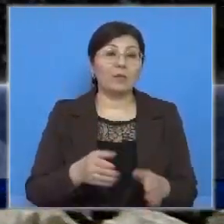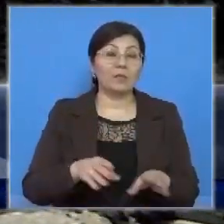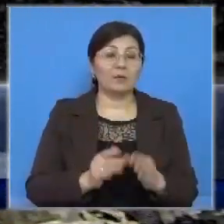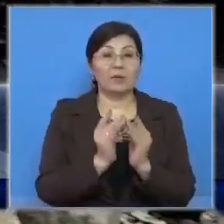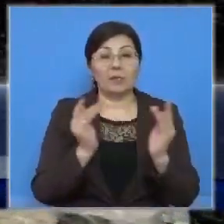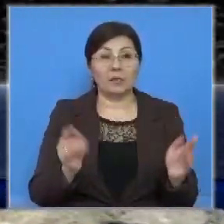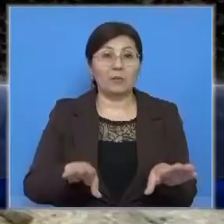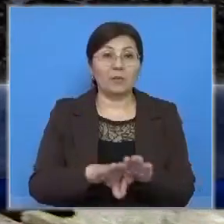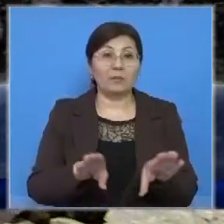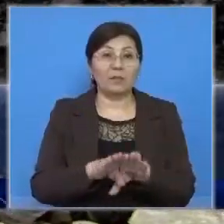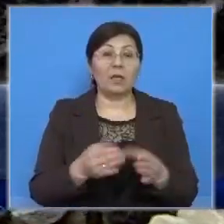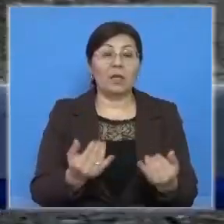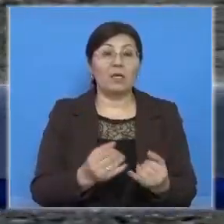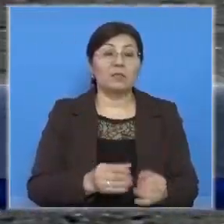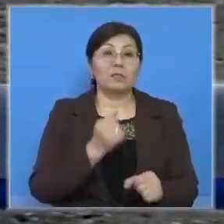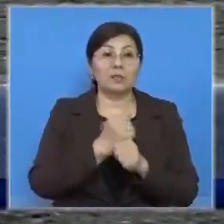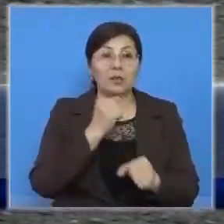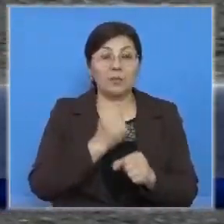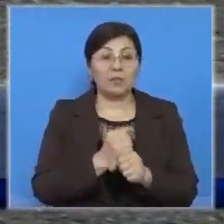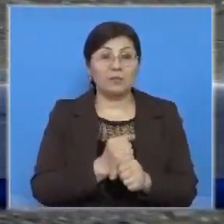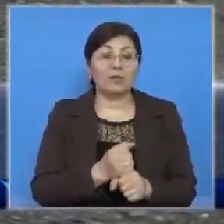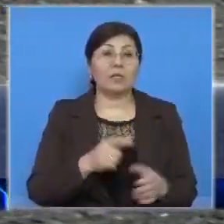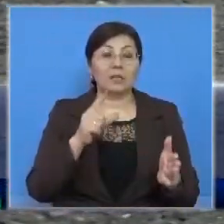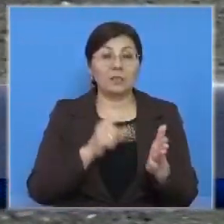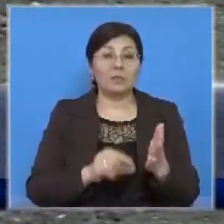мостовых сооружений. Сейчас проект отработан ориентировочно на